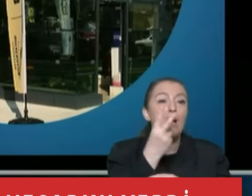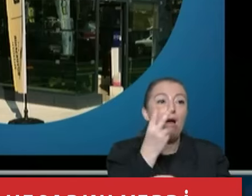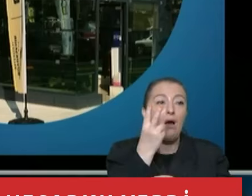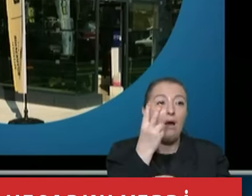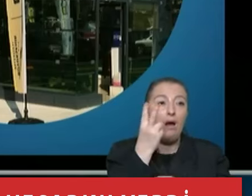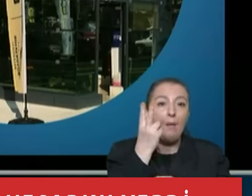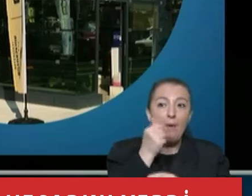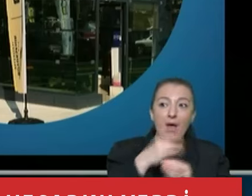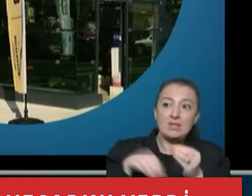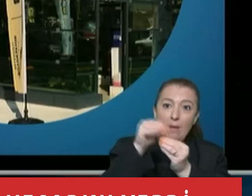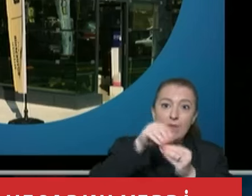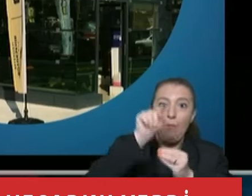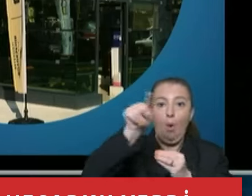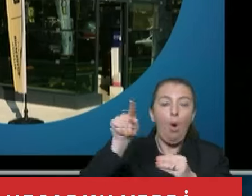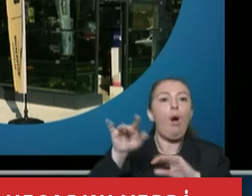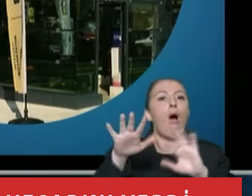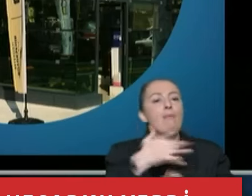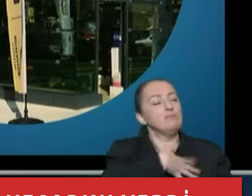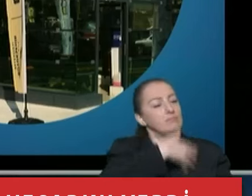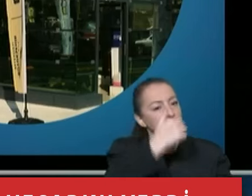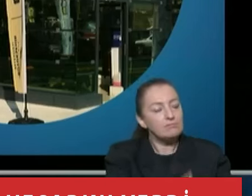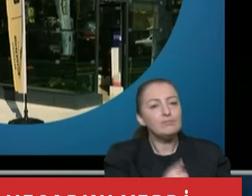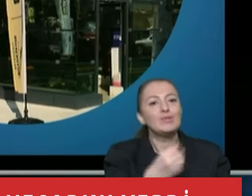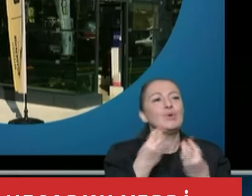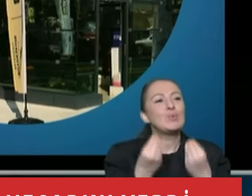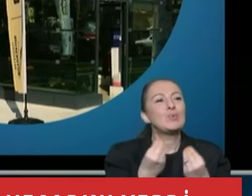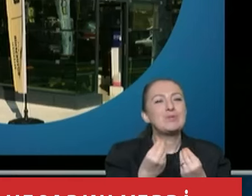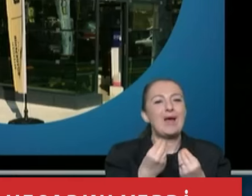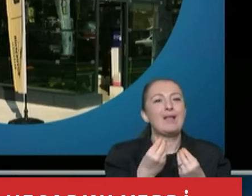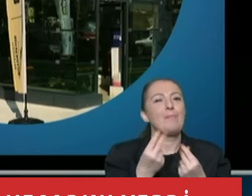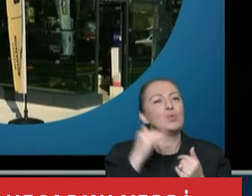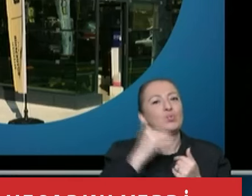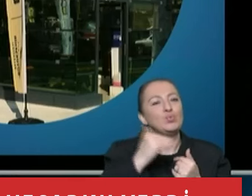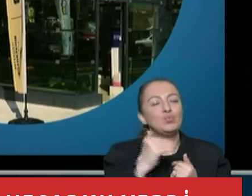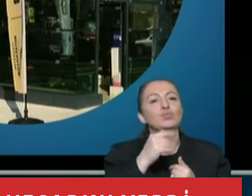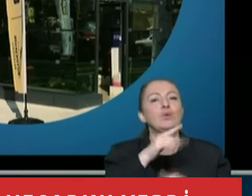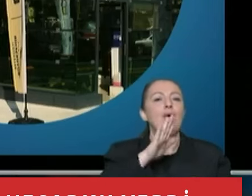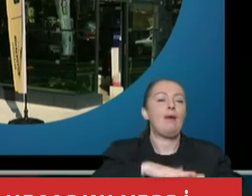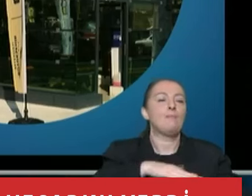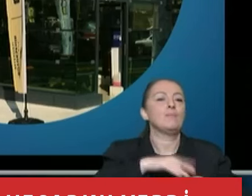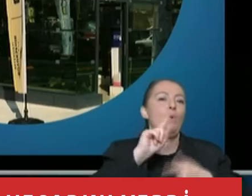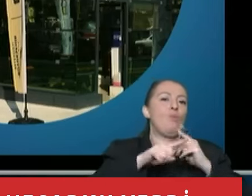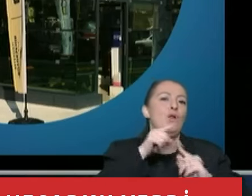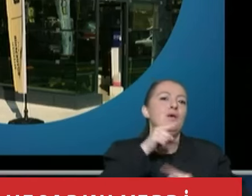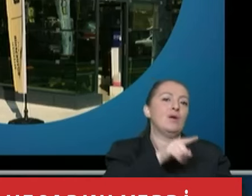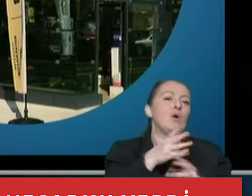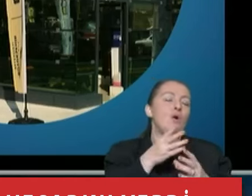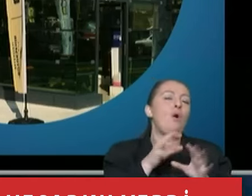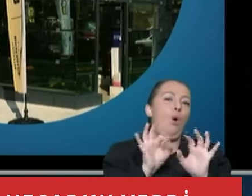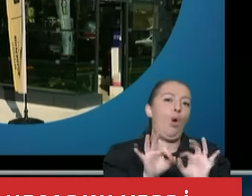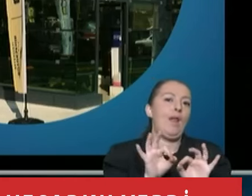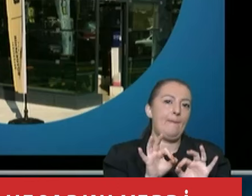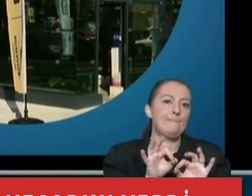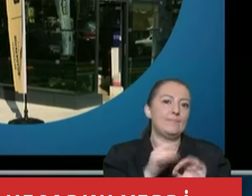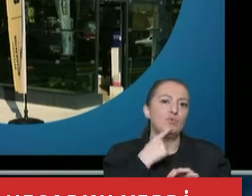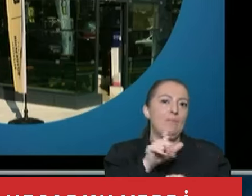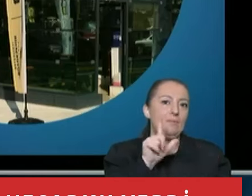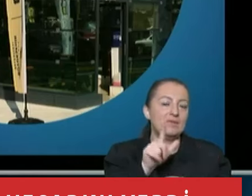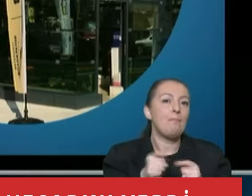vatandaşa makul fiyatlarla arz etme politikalarının önemli bir etkisi olduğunun da altını çizmek gerekir özellikle